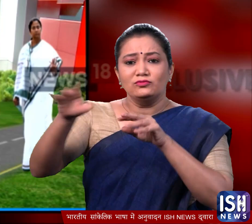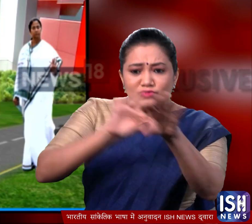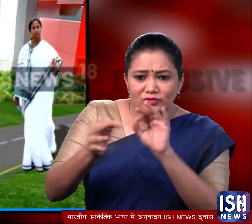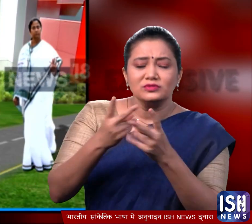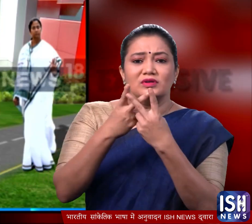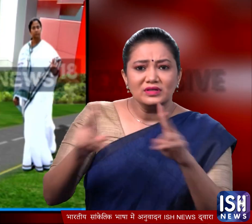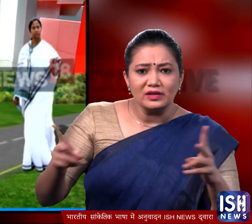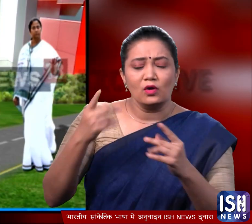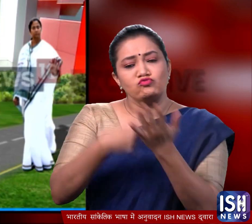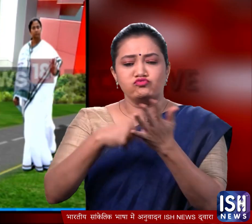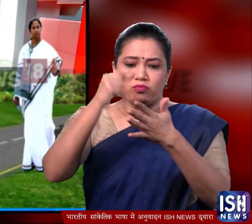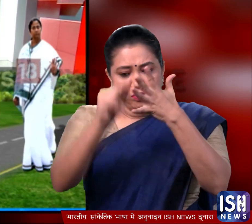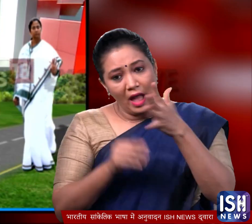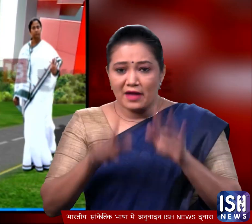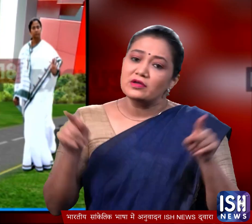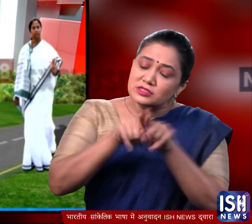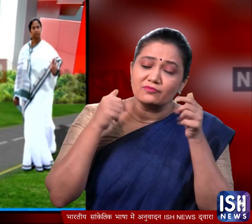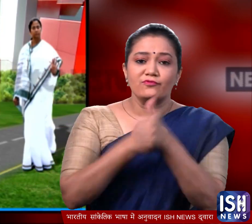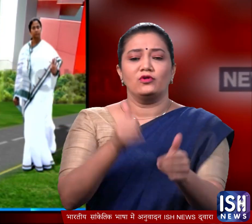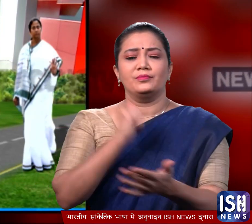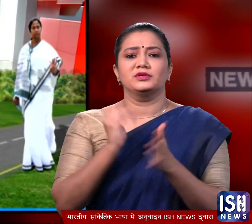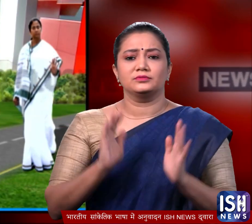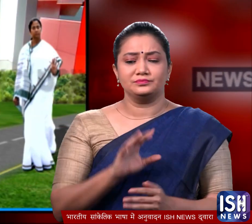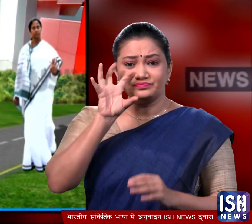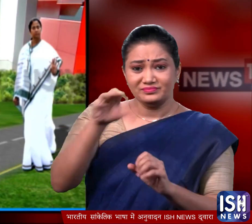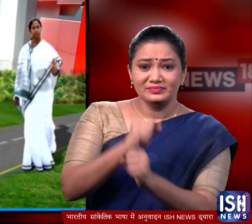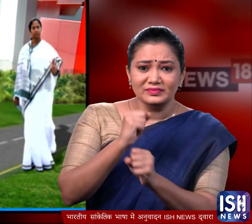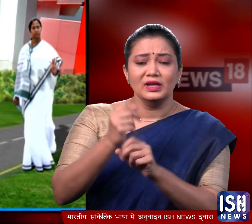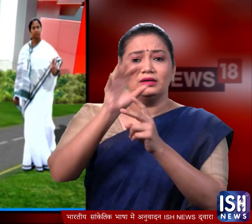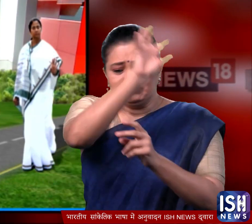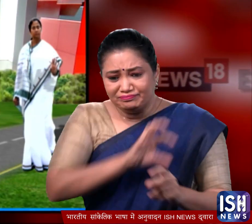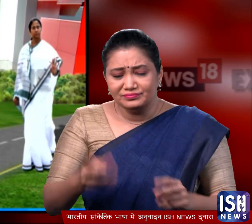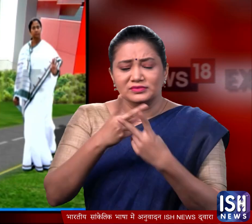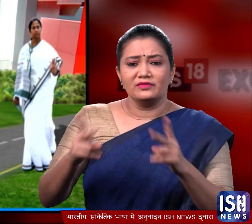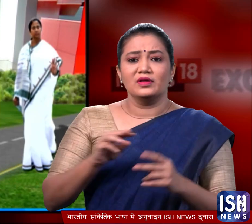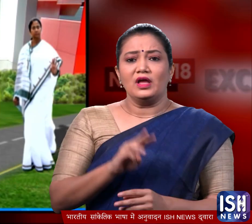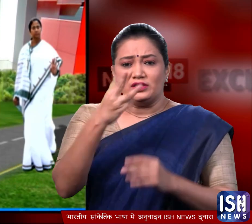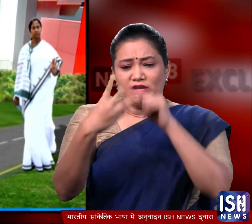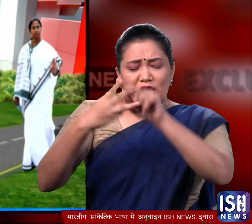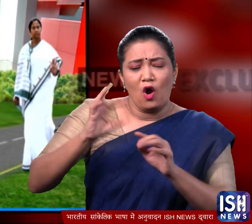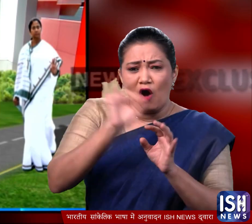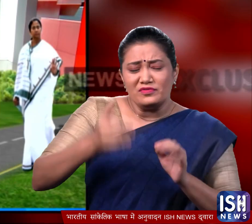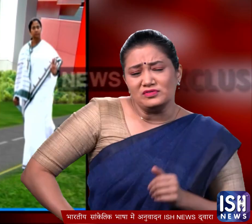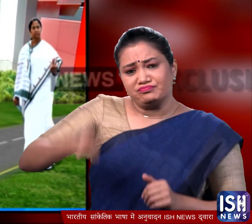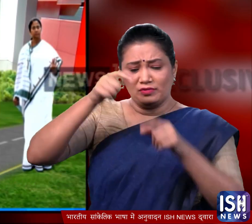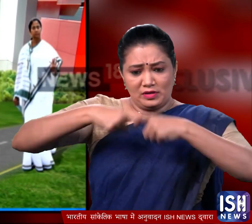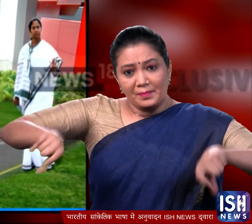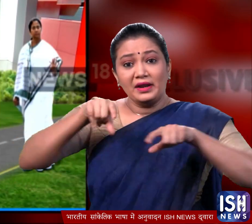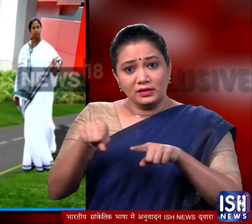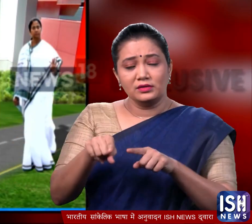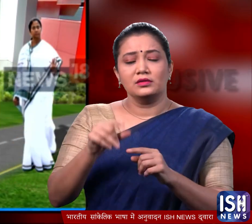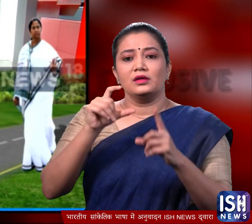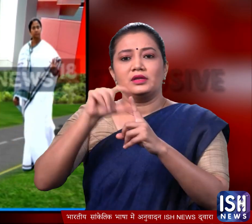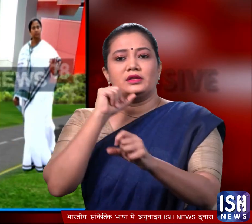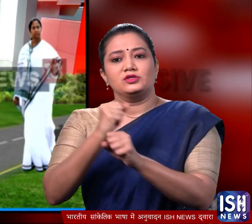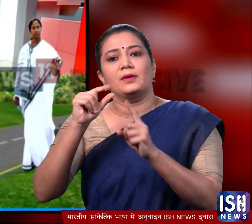उनके कार्यालय के बारे में दिशा निर्देश दिए थे और कहा था कि राज्य सरकारों को राज्य के 3 सबसे बड़े अधिकारियों के पैनल